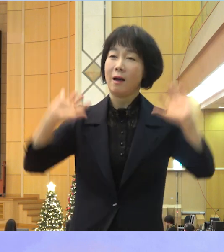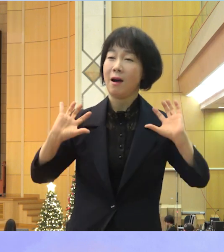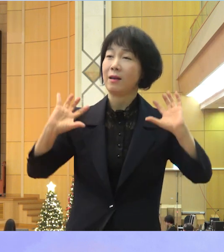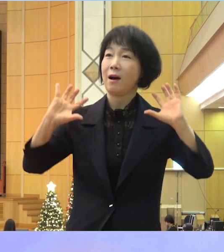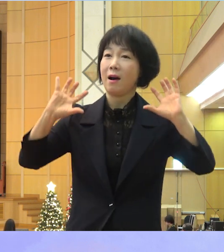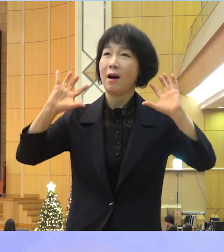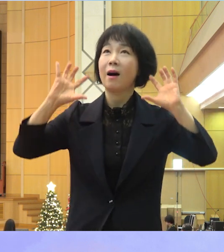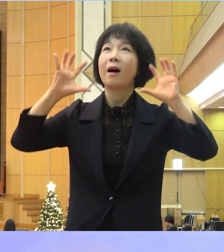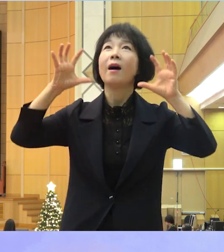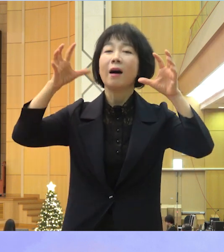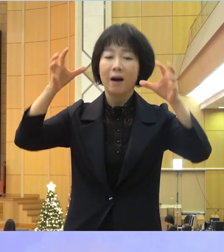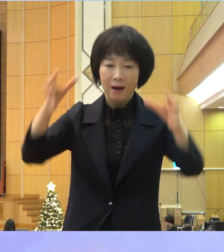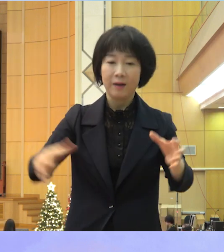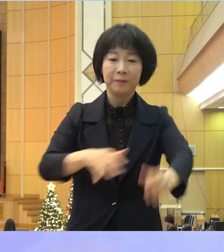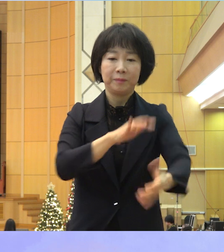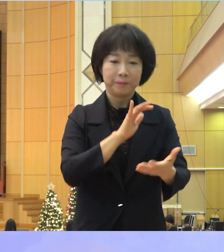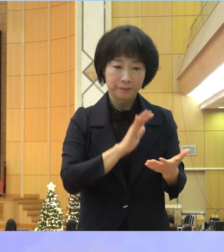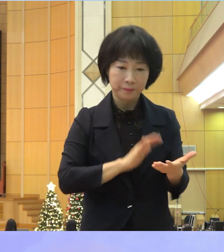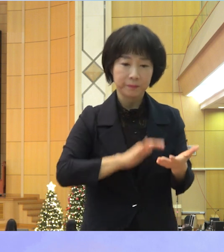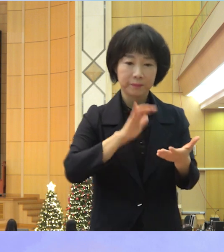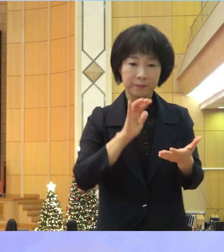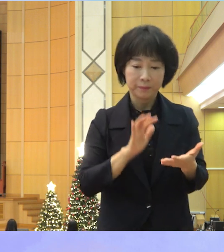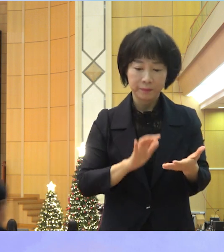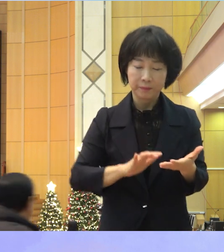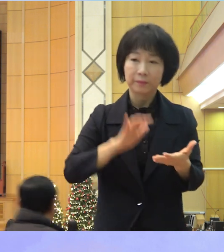하늘나라. 아멘.